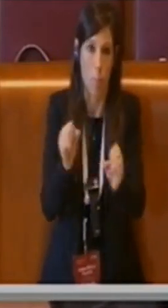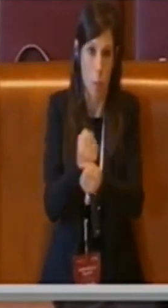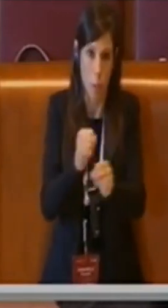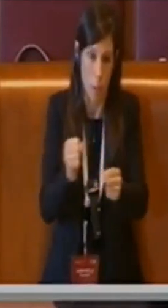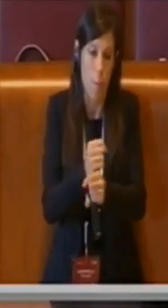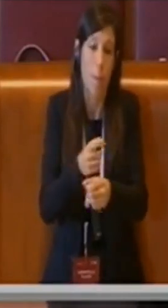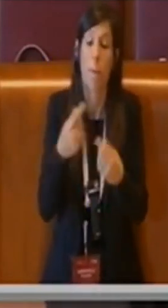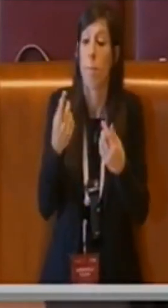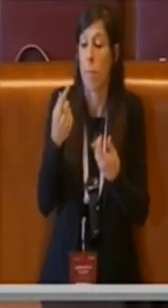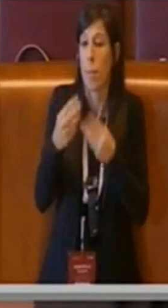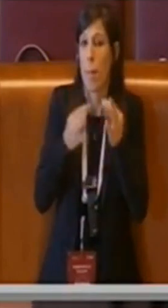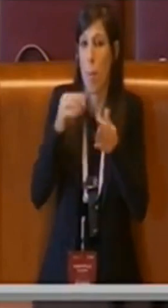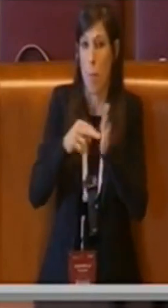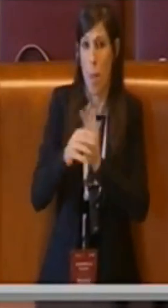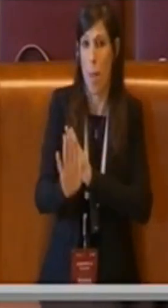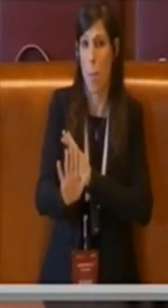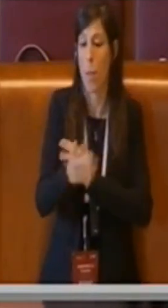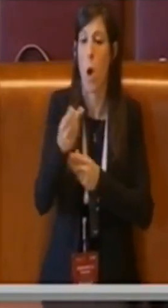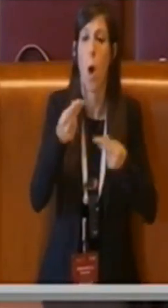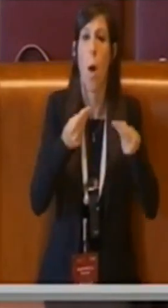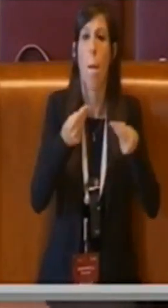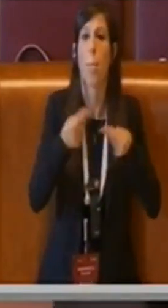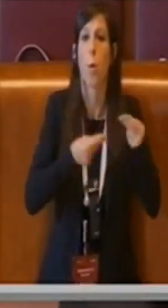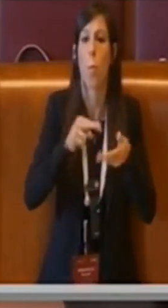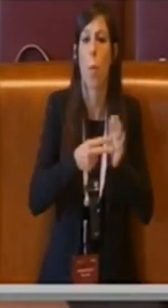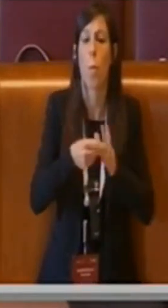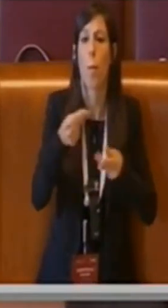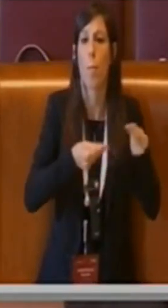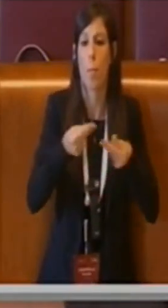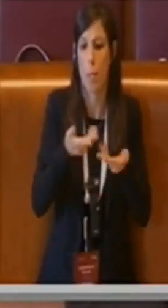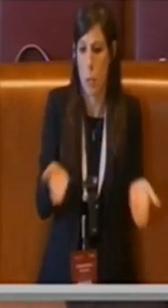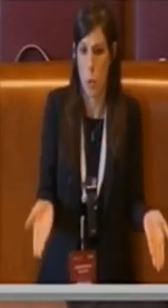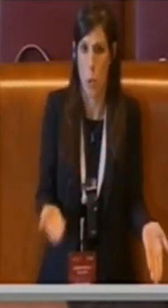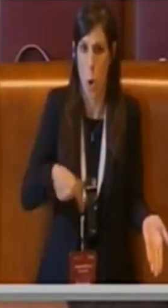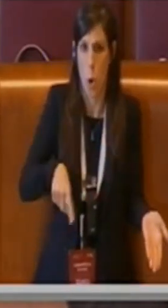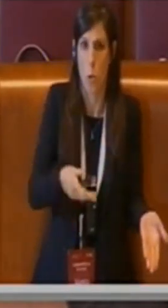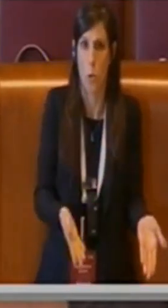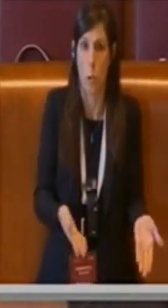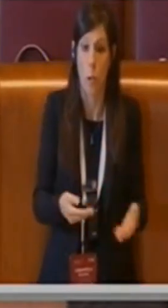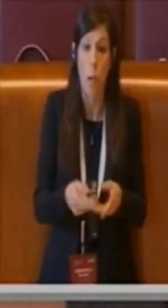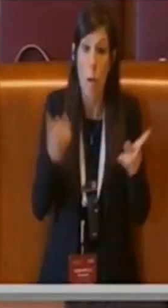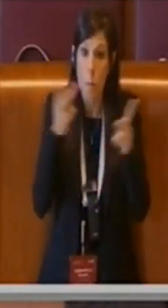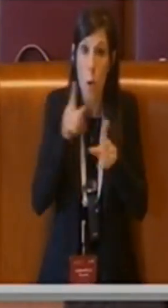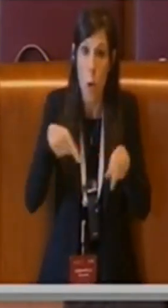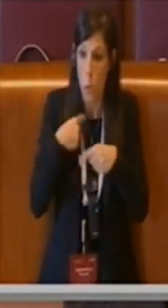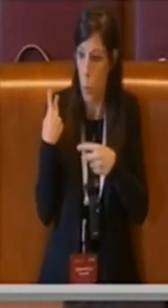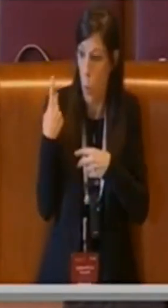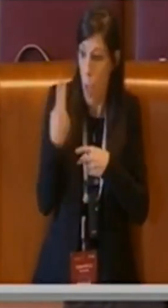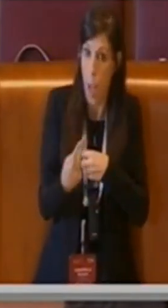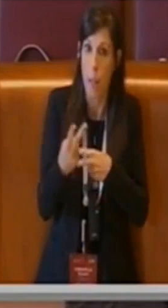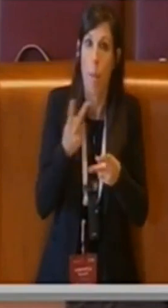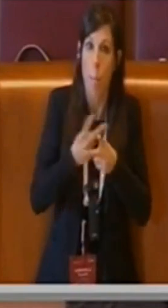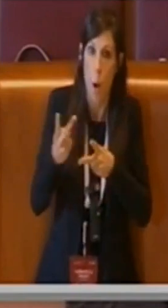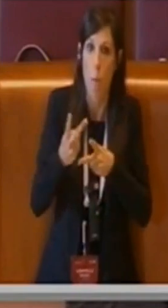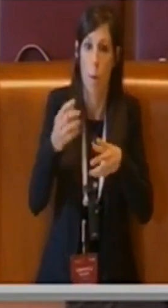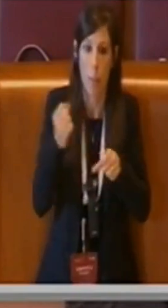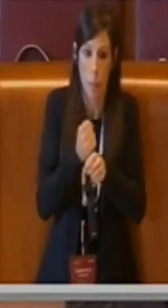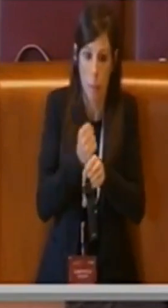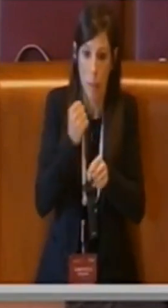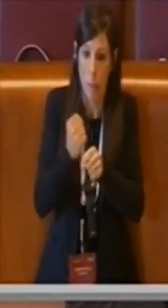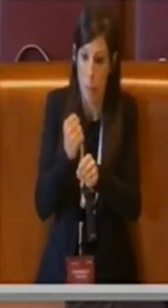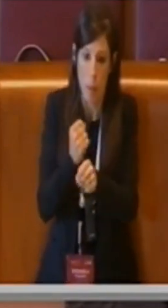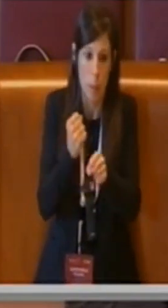Ovviamente abbiamo lavorato fin dal nostro insediamento per colmare questo gap infrastrutturale che la nostra città